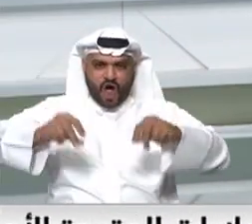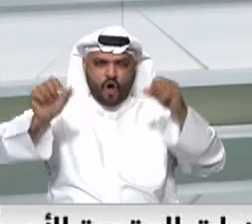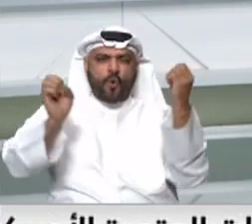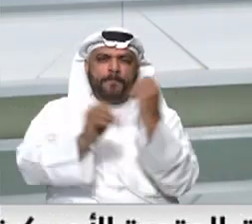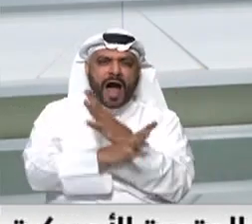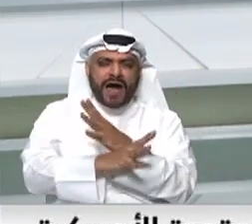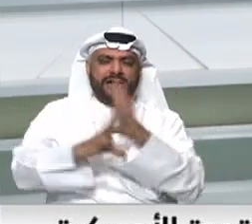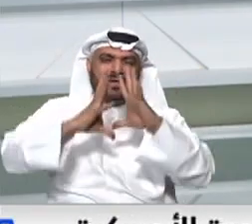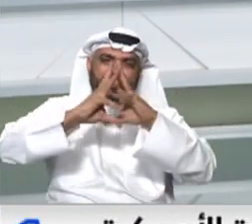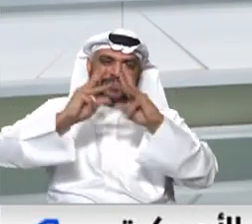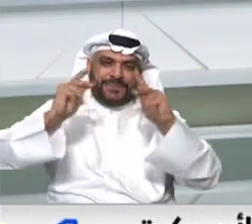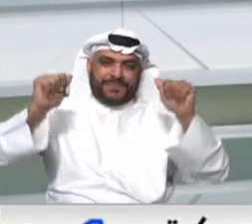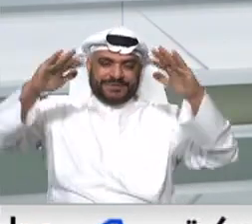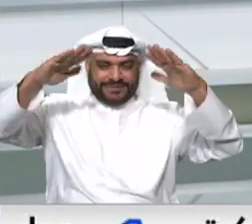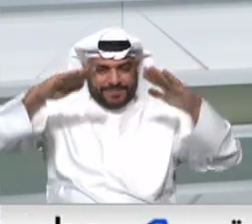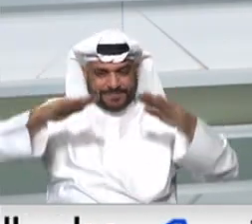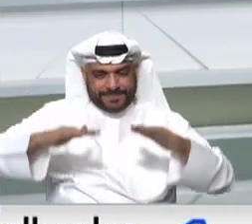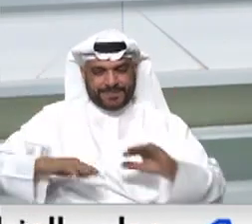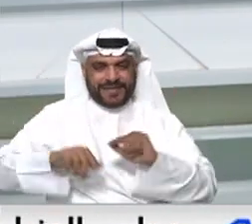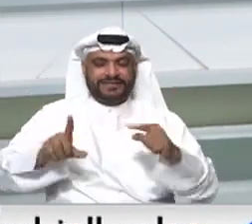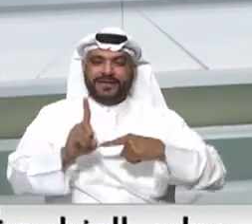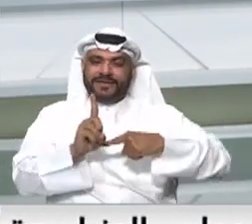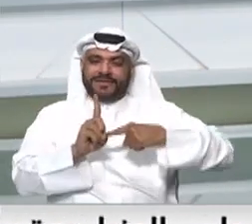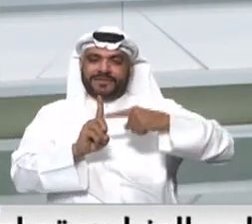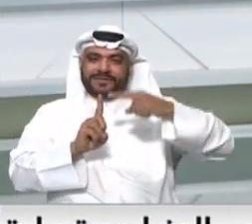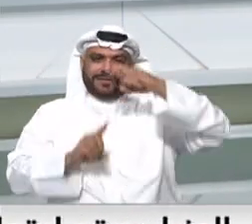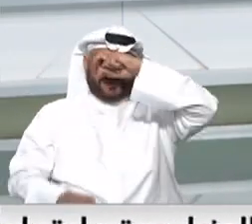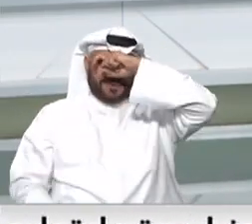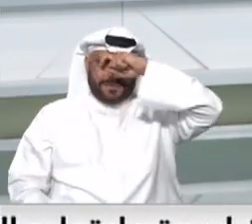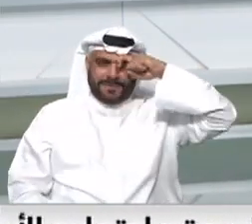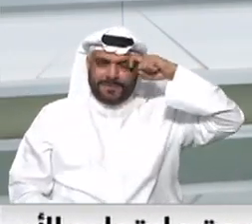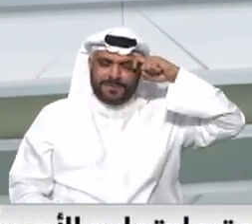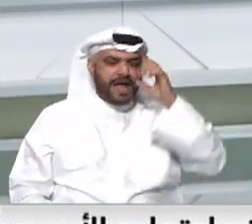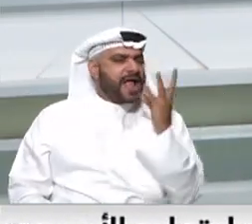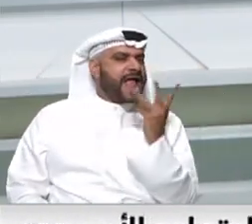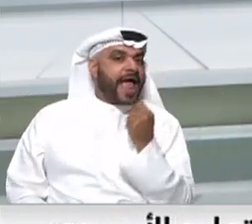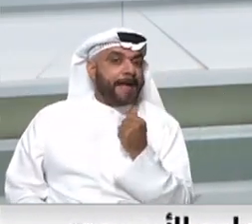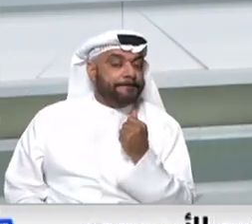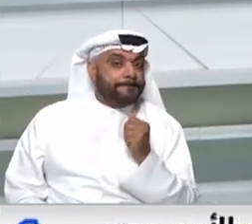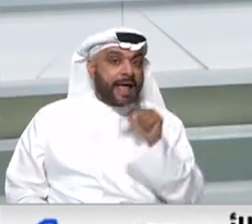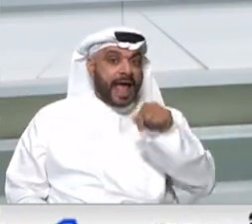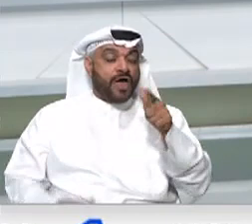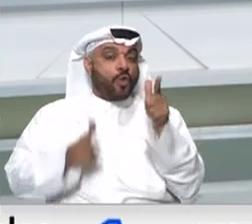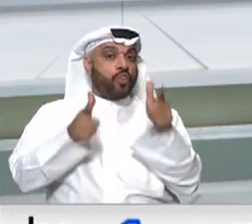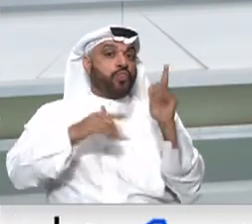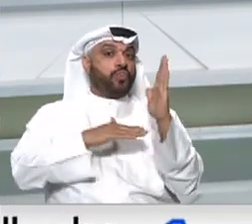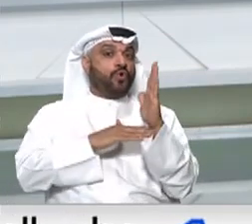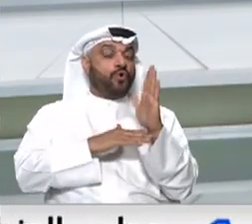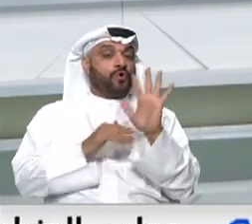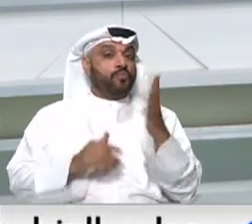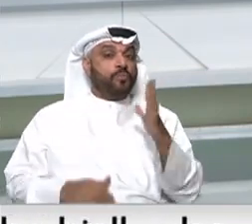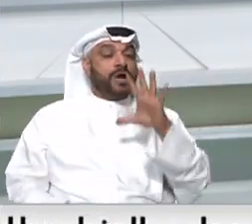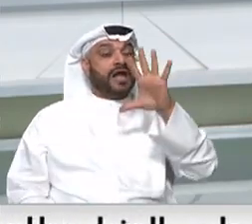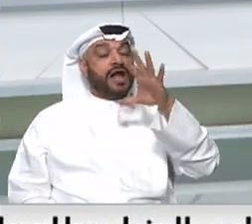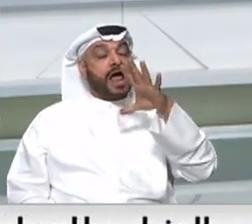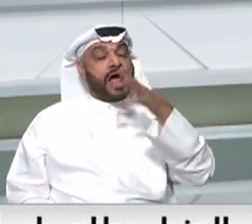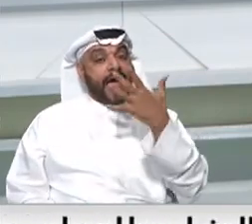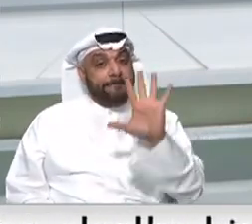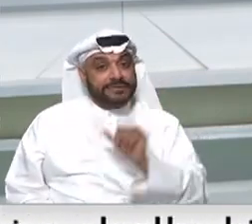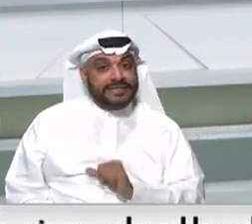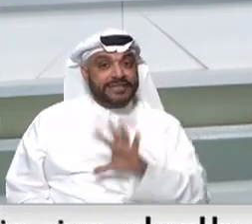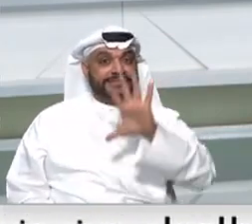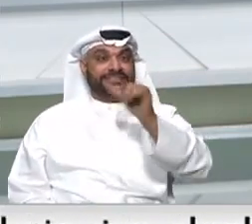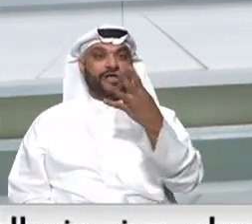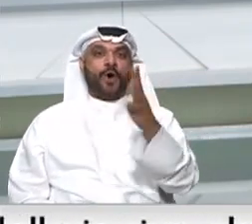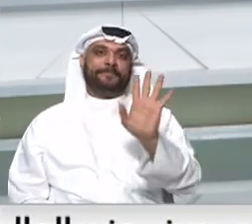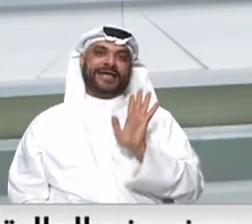المقبله اجواء حاره ودرجه الحراره العظمى متوقعه ان تصل الى 48 و 49 درجه مئويه وقد تلامس الخمسين درجه مئويه في بعض